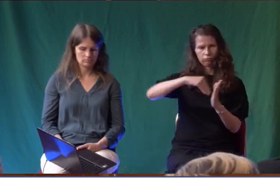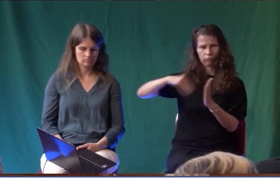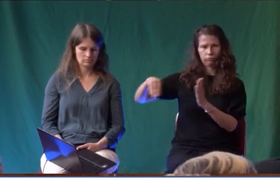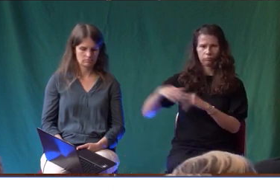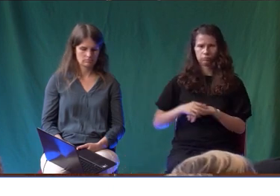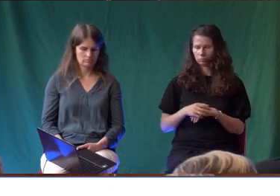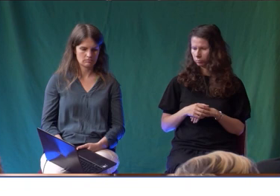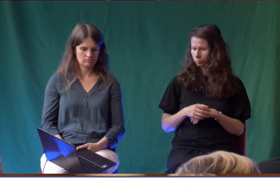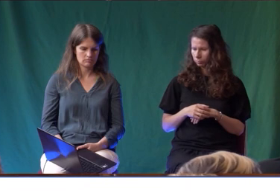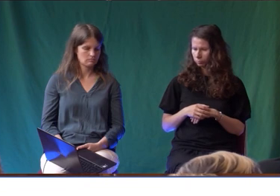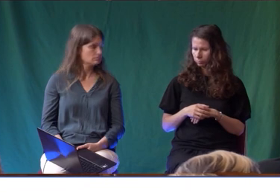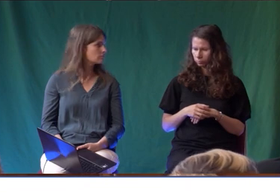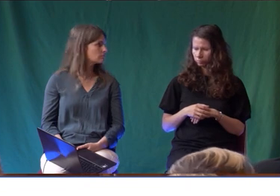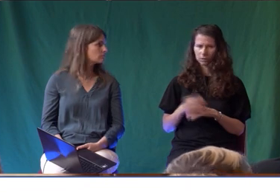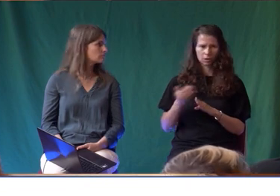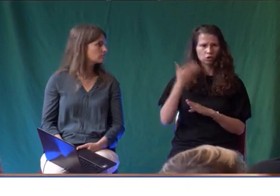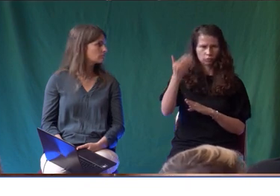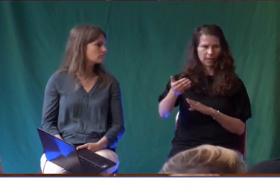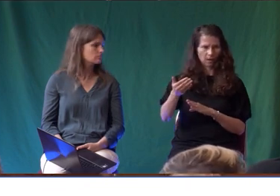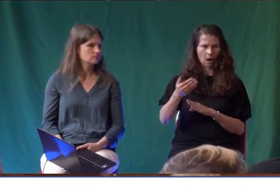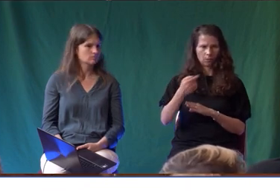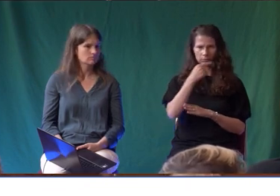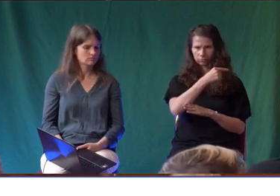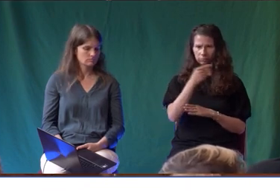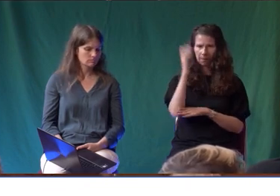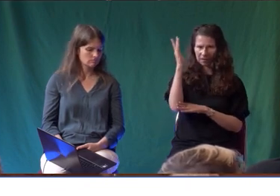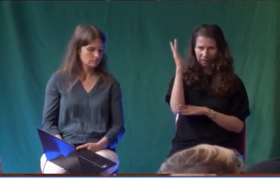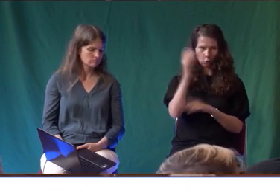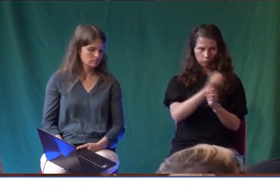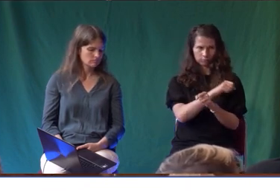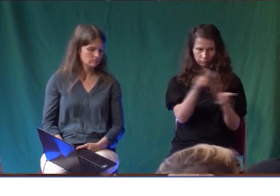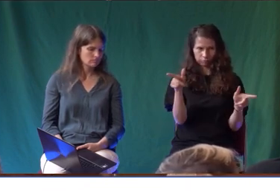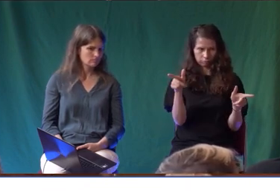denke mal die Folien werden ja im Anschluss an die TeilnehmerInnen sicherlich verteilt